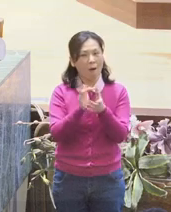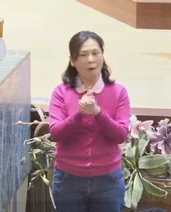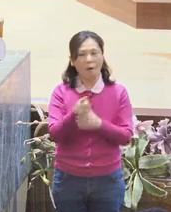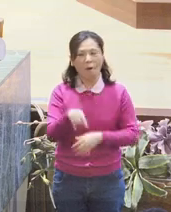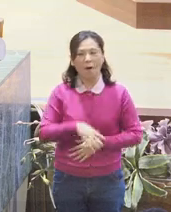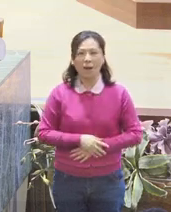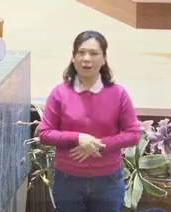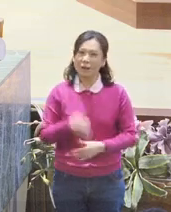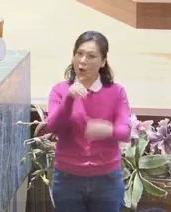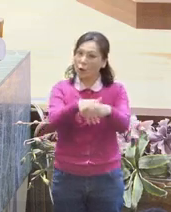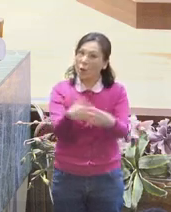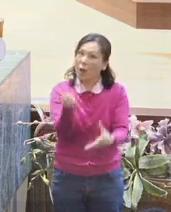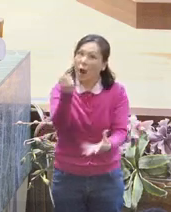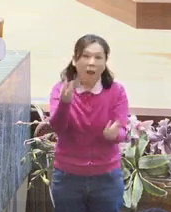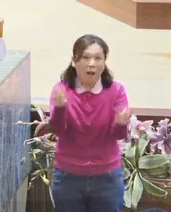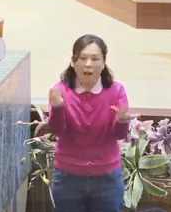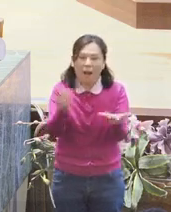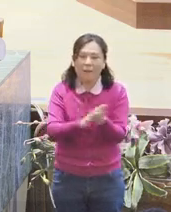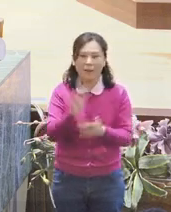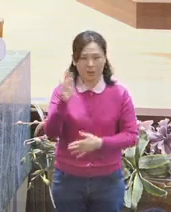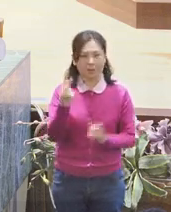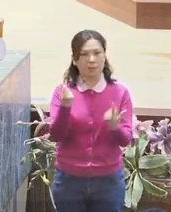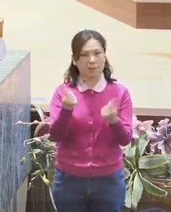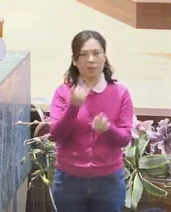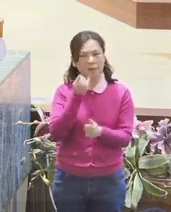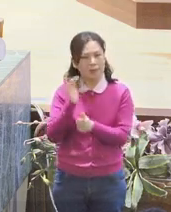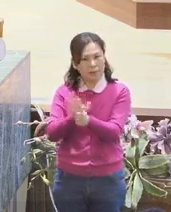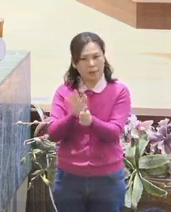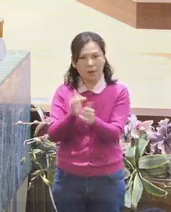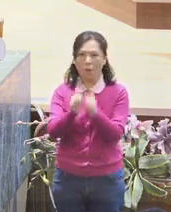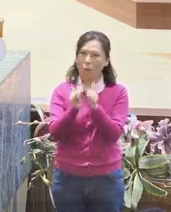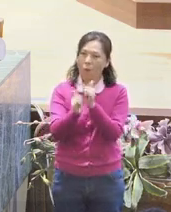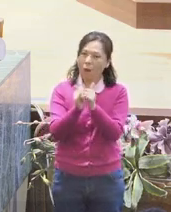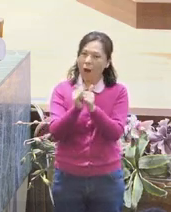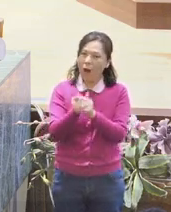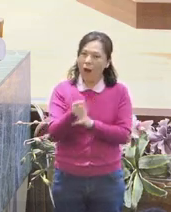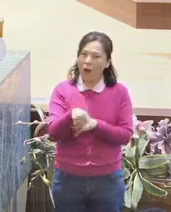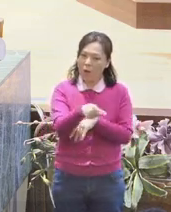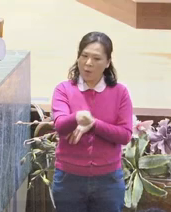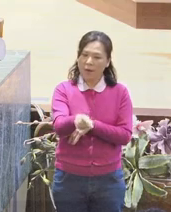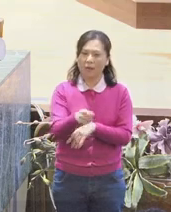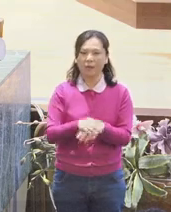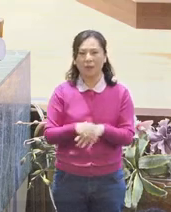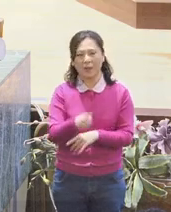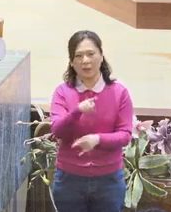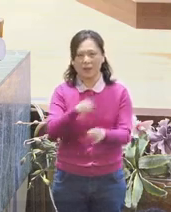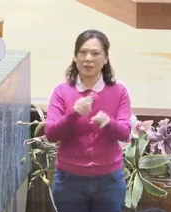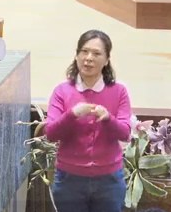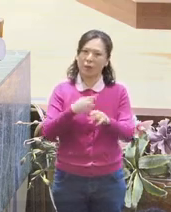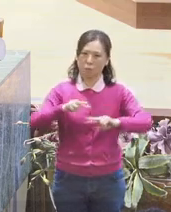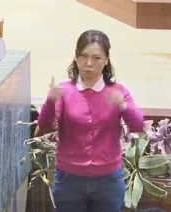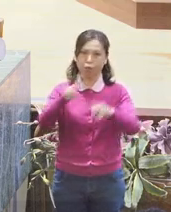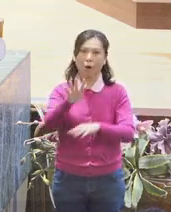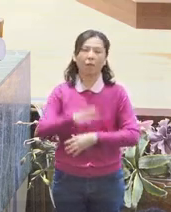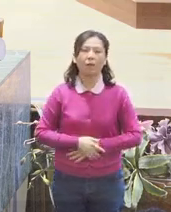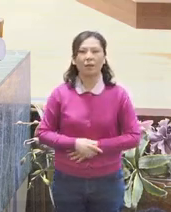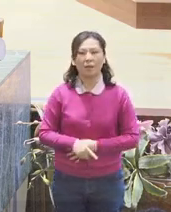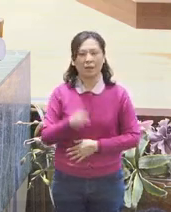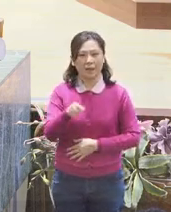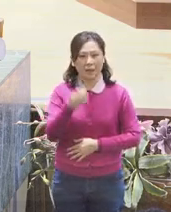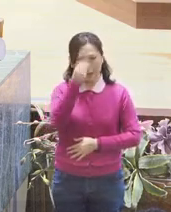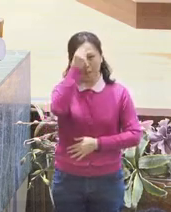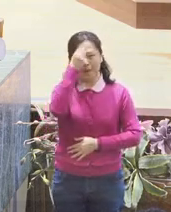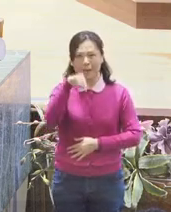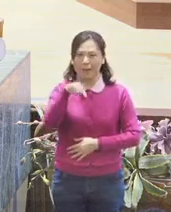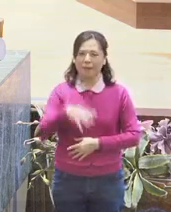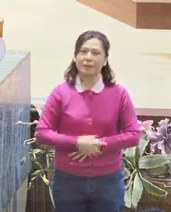还没有投票权，但是已经可以促成整个社会的一种消费习惯的一种改变了。所以这是在燕燕就是对于无